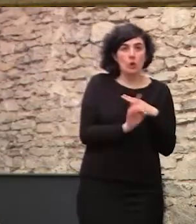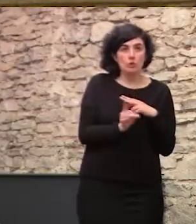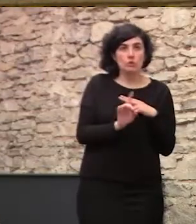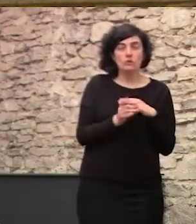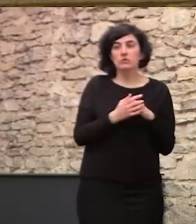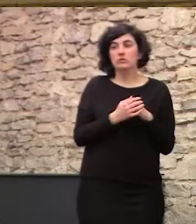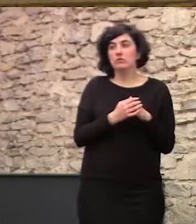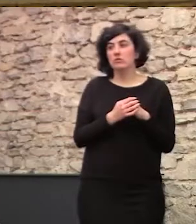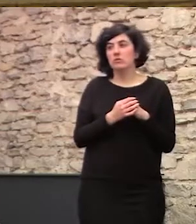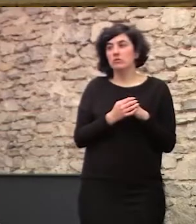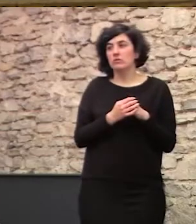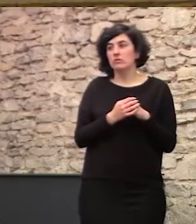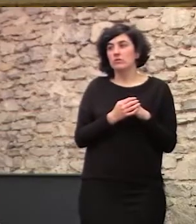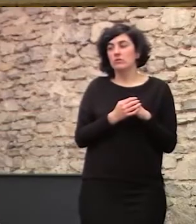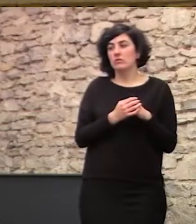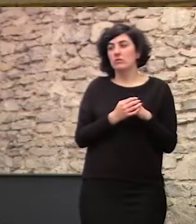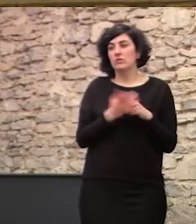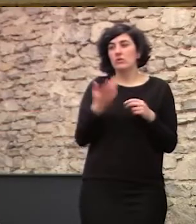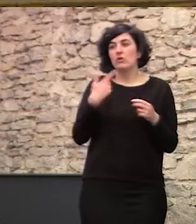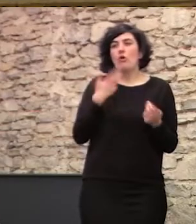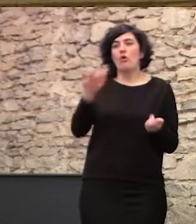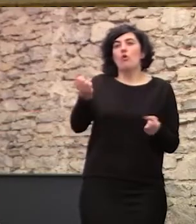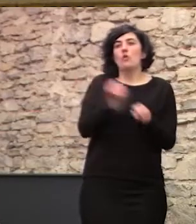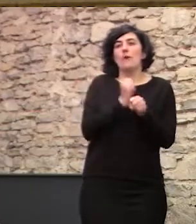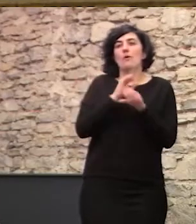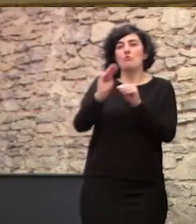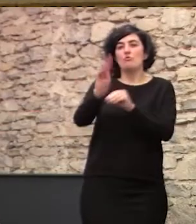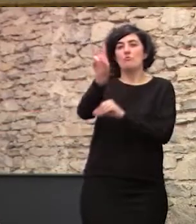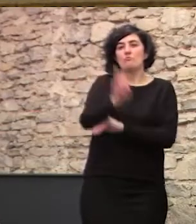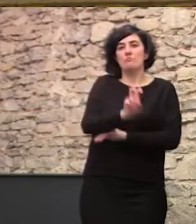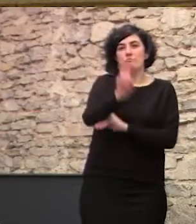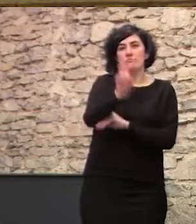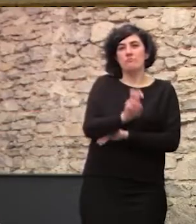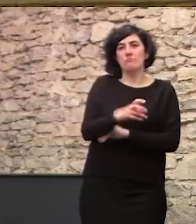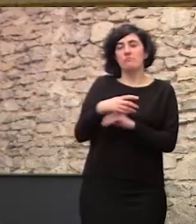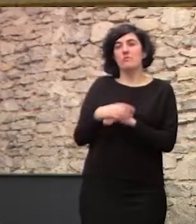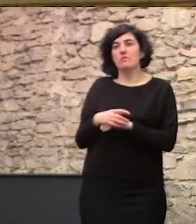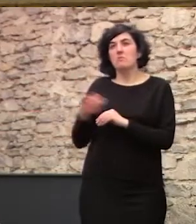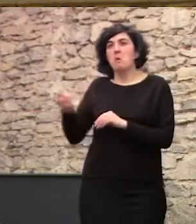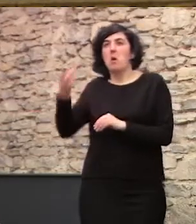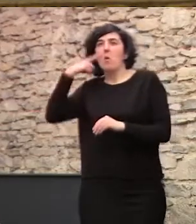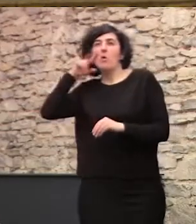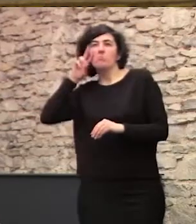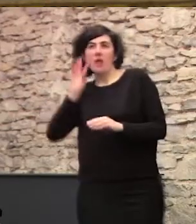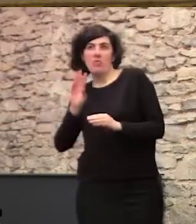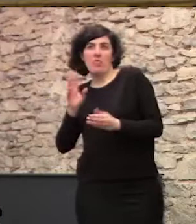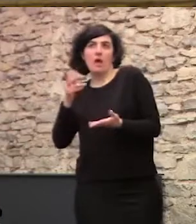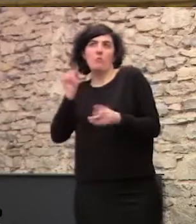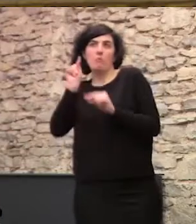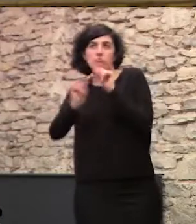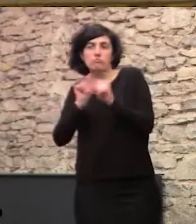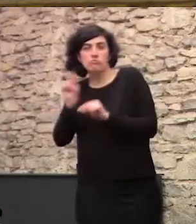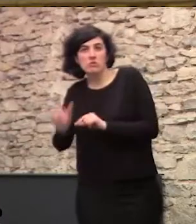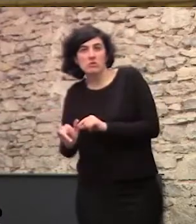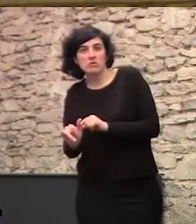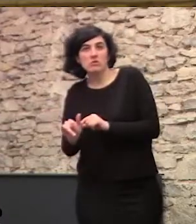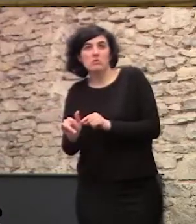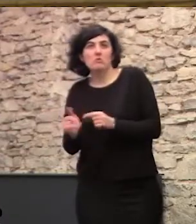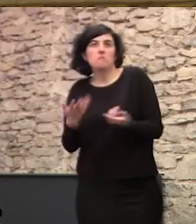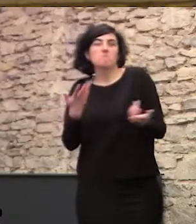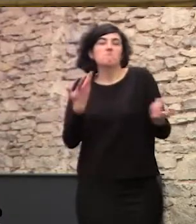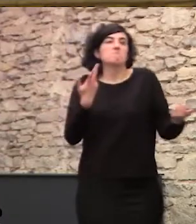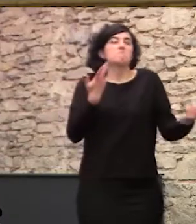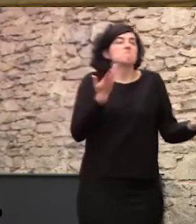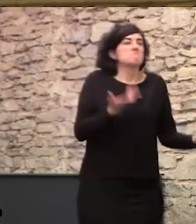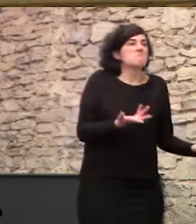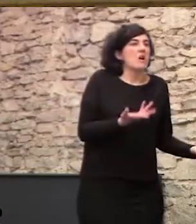hartua. Orduan, errespetatuko ez bereien lana... Ez, du nola izan duzun esperientzia hori, bai, igual daukazula... Bai, baina ez zen izan,